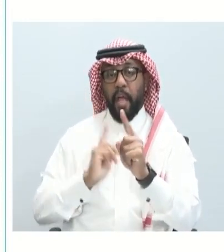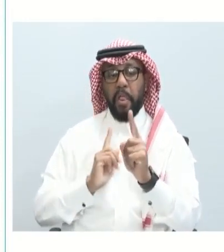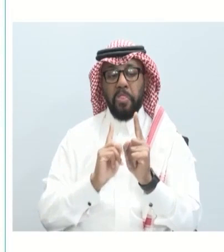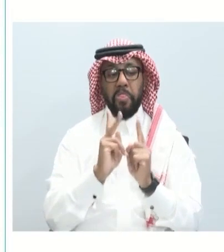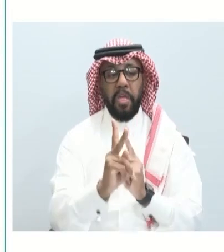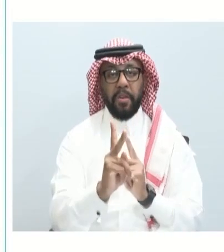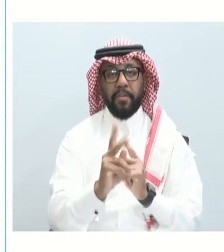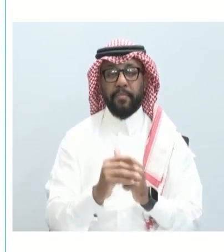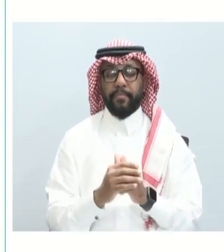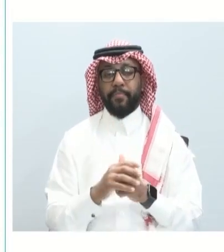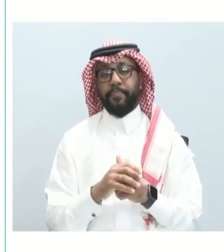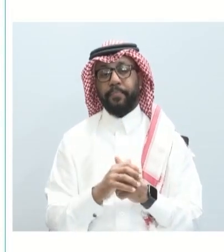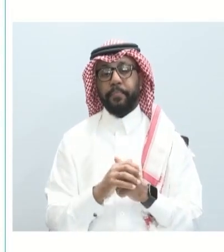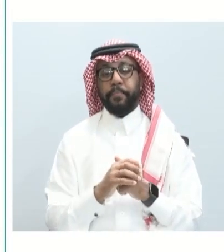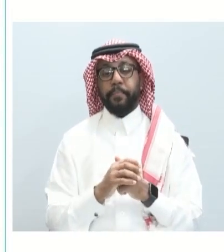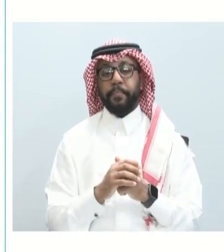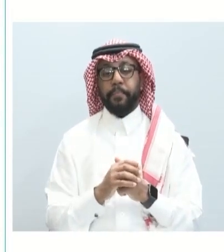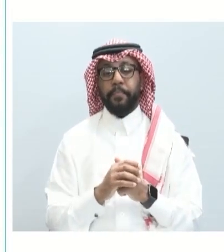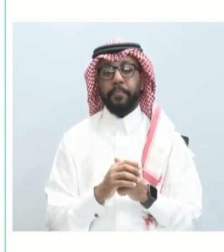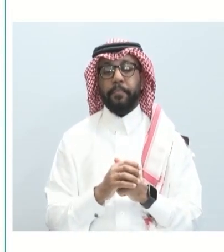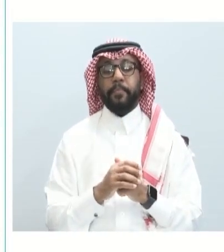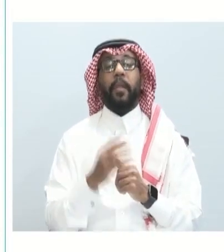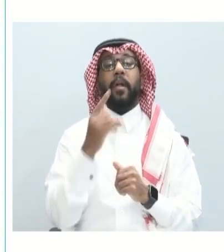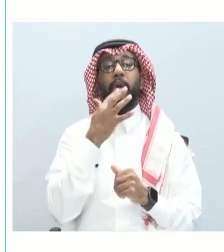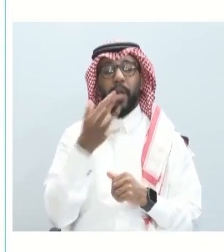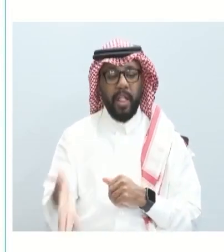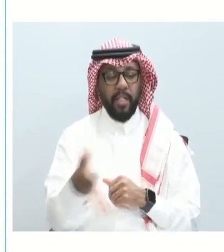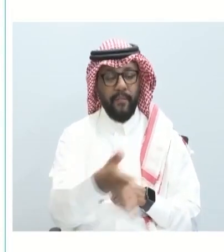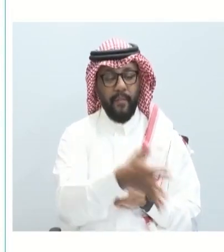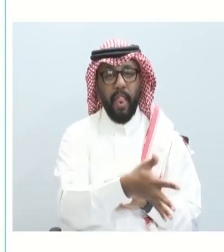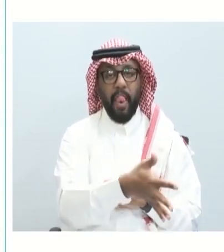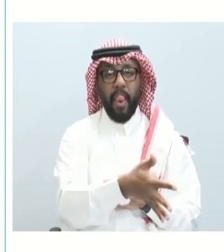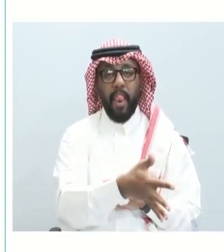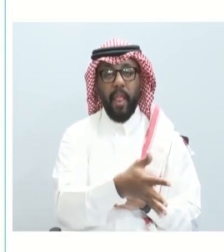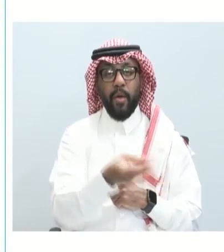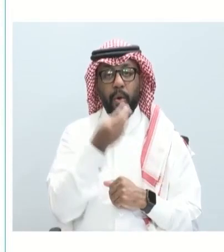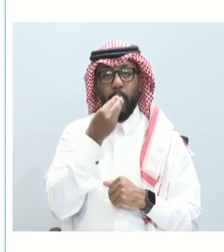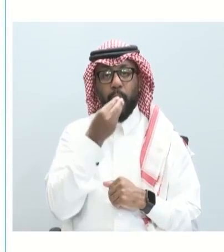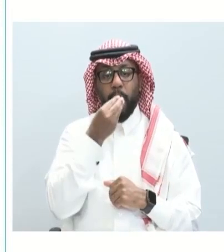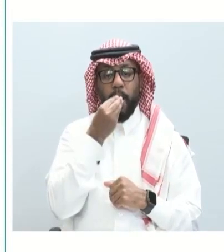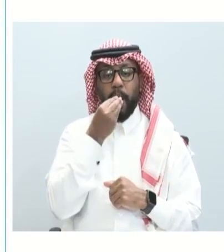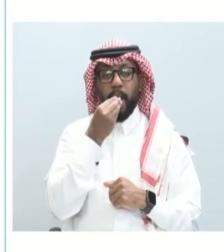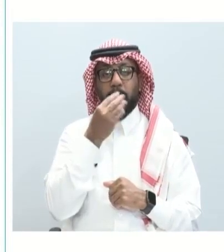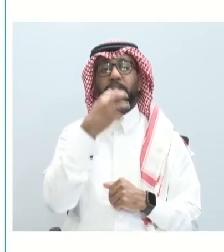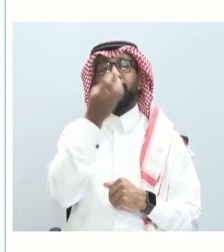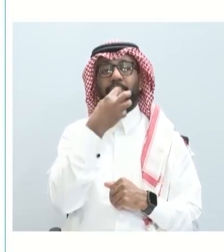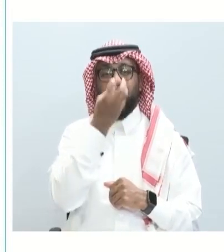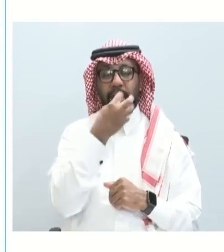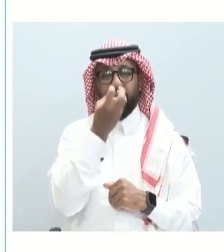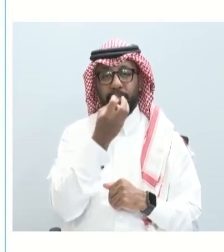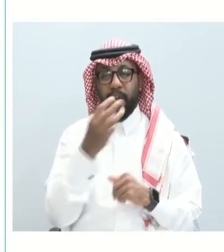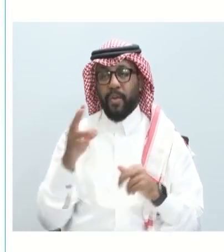نكمل اذا كان بمقدور ثلاثه اطفال ان ينتهوا من تناول ثلاث تفاحات